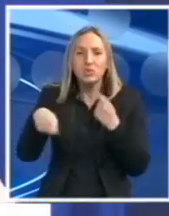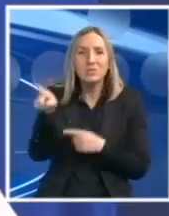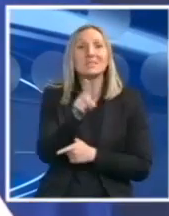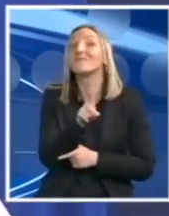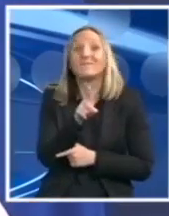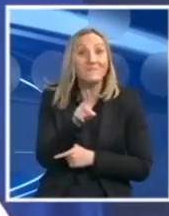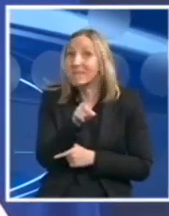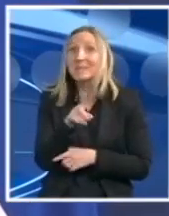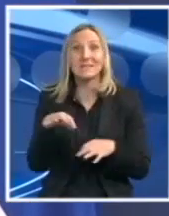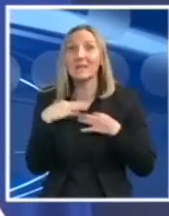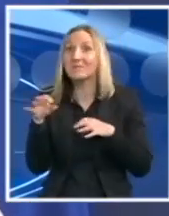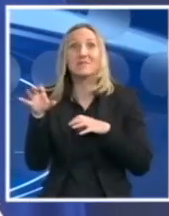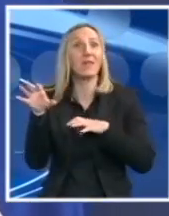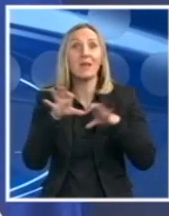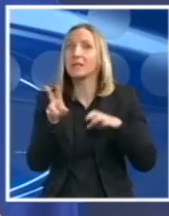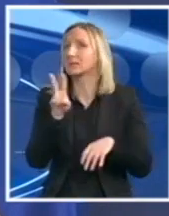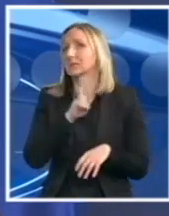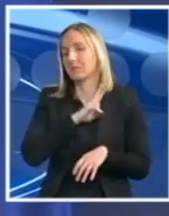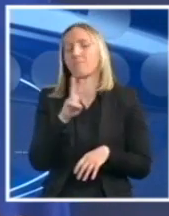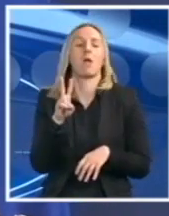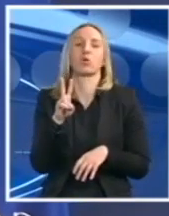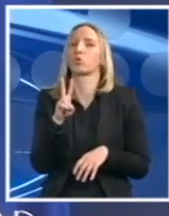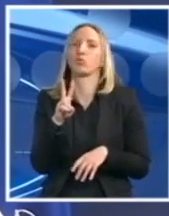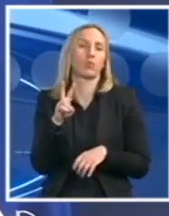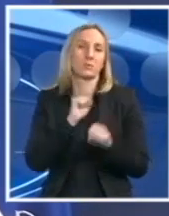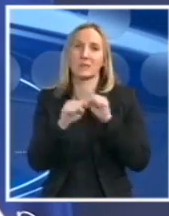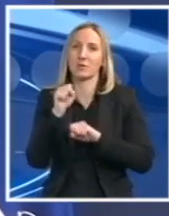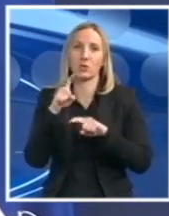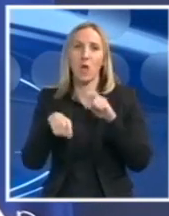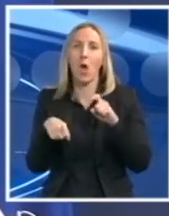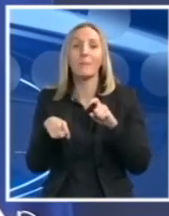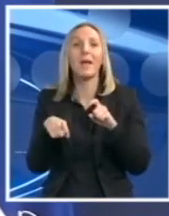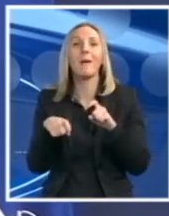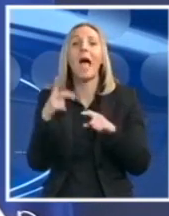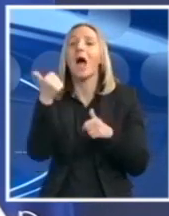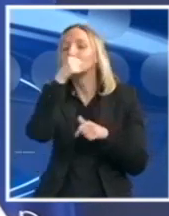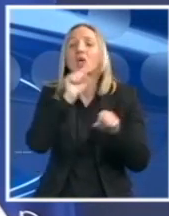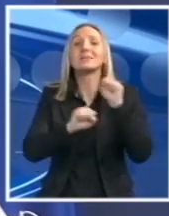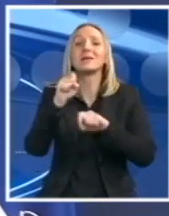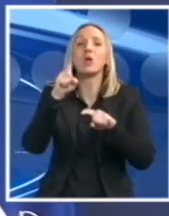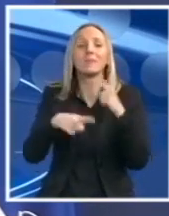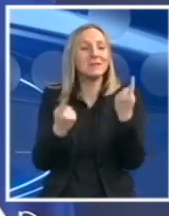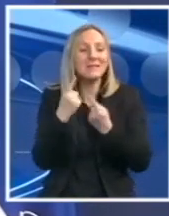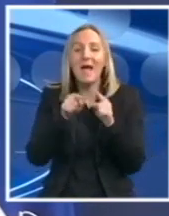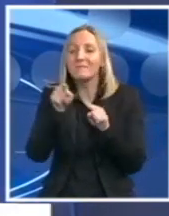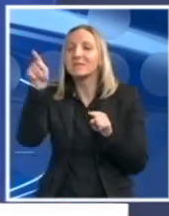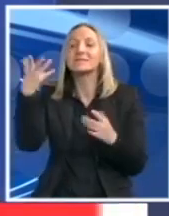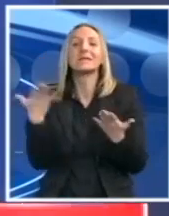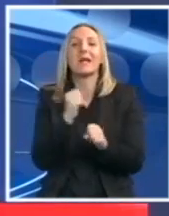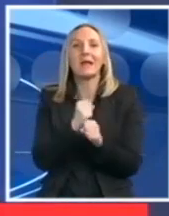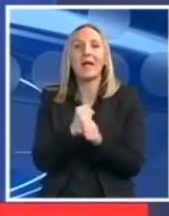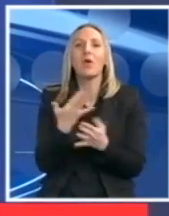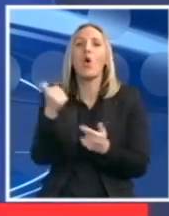kontakt sa pacijentima nose zaštitnu opremu. Nivo zaštitne opreme se razlikuje od toga na kom odeljenju radi i kakav je